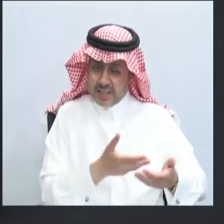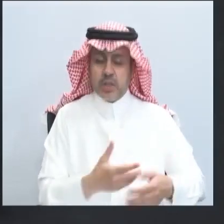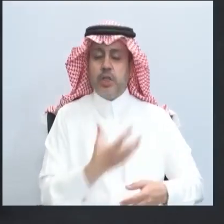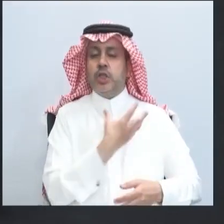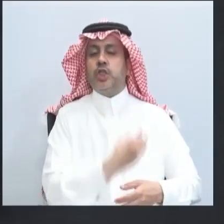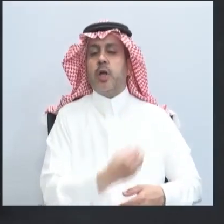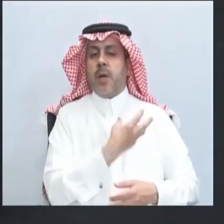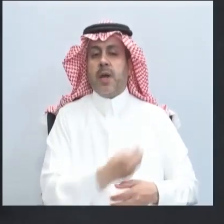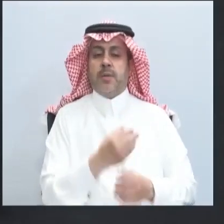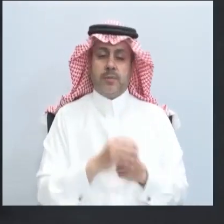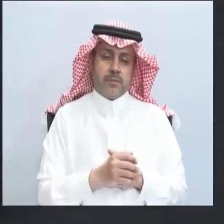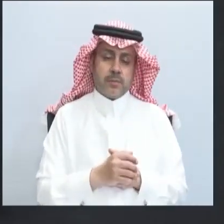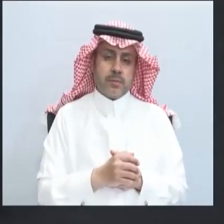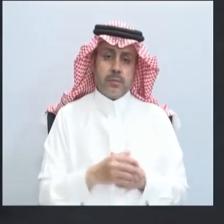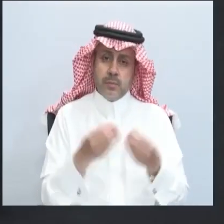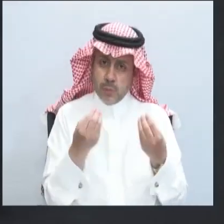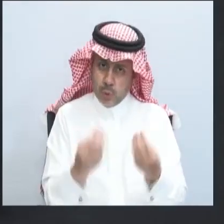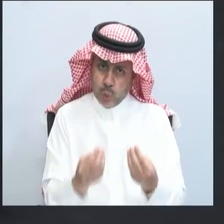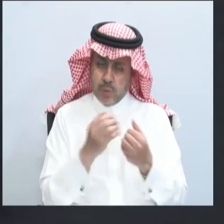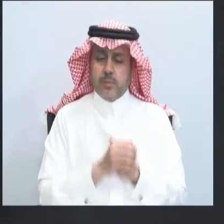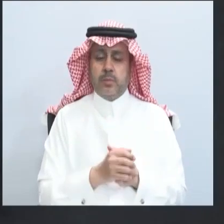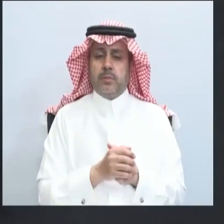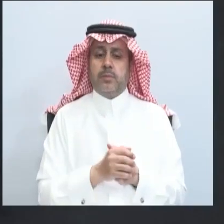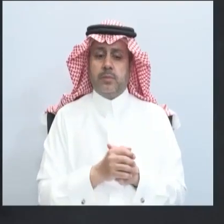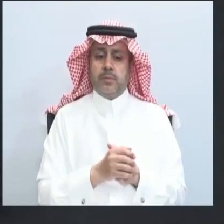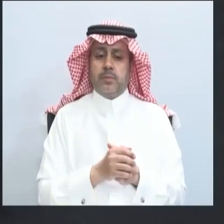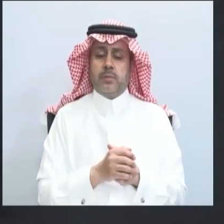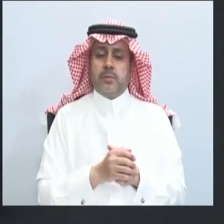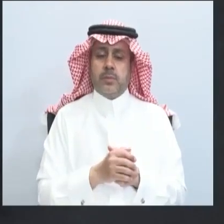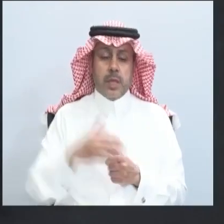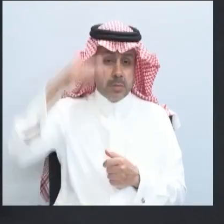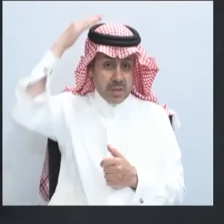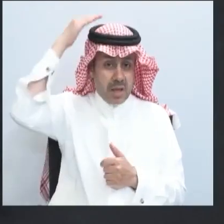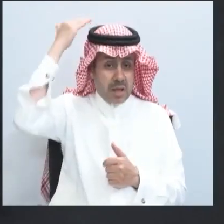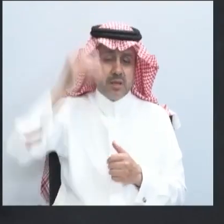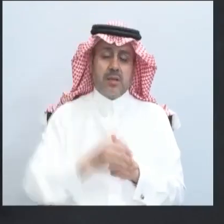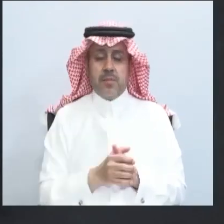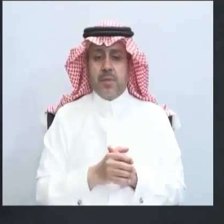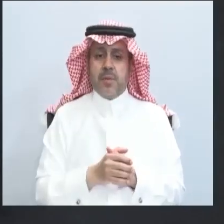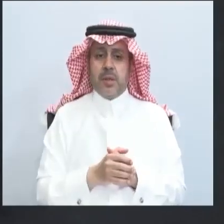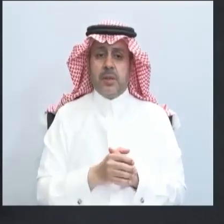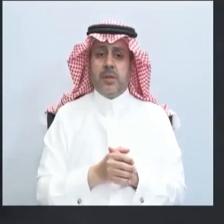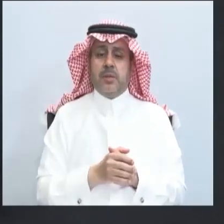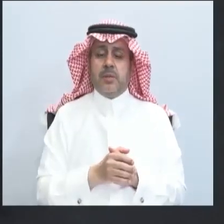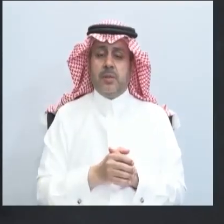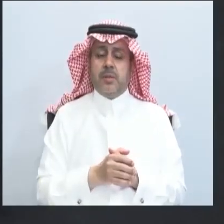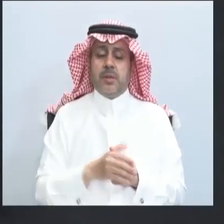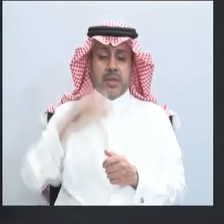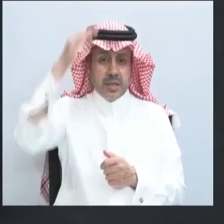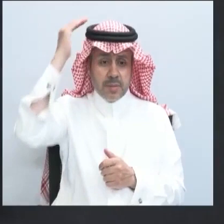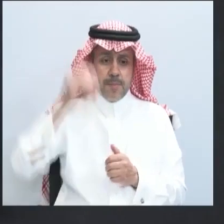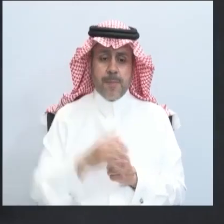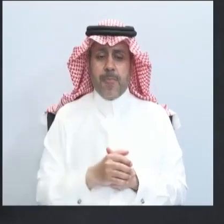الى الرحمه الى اللطف تمسح بيدك على راسه او تلكم الطفله الصغيره على